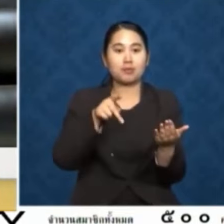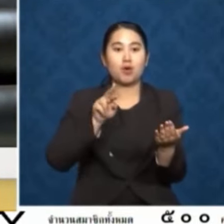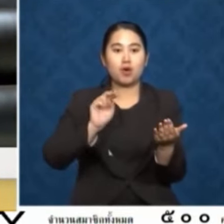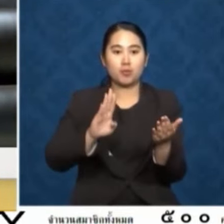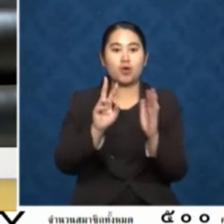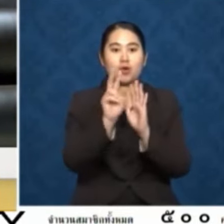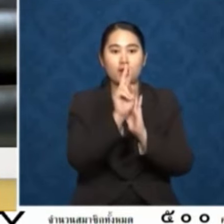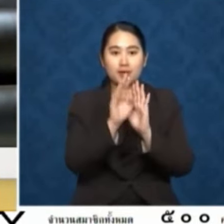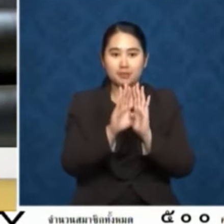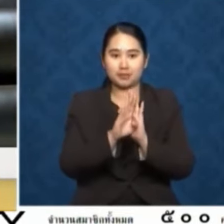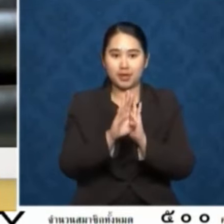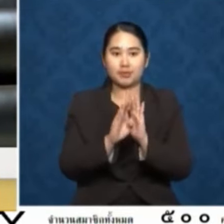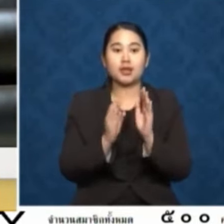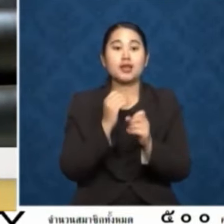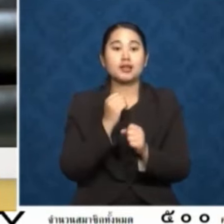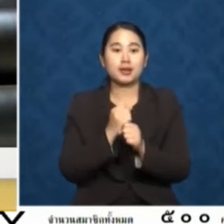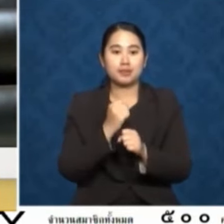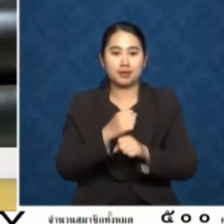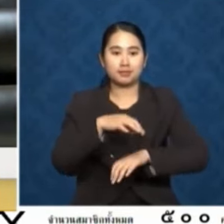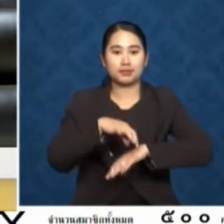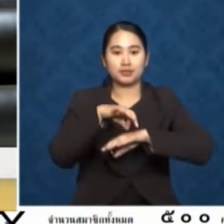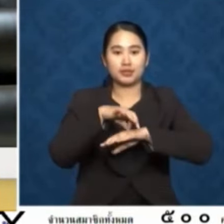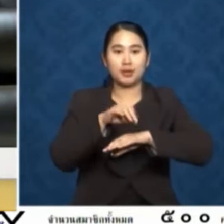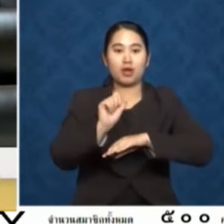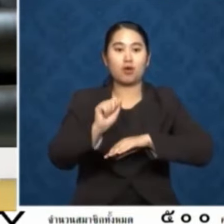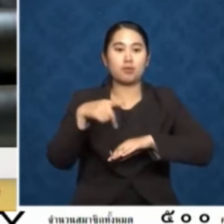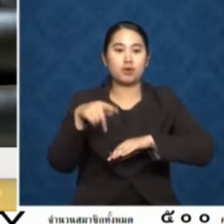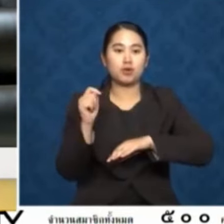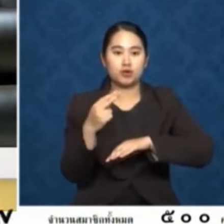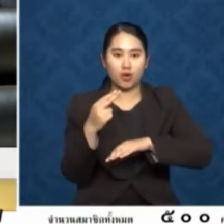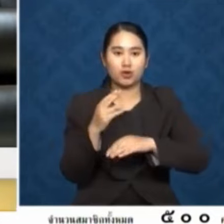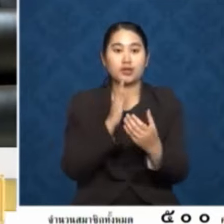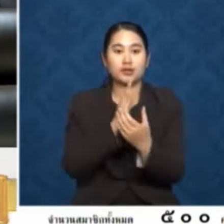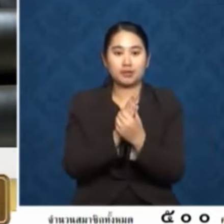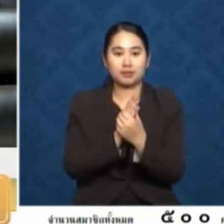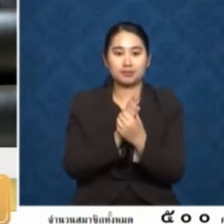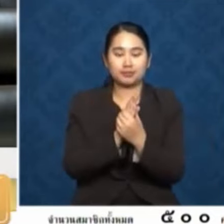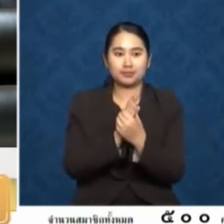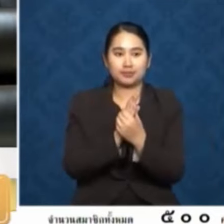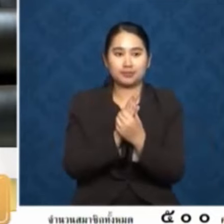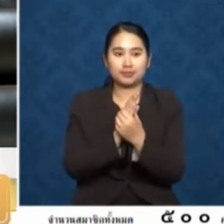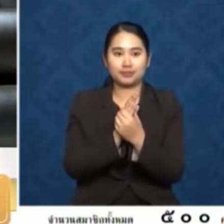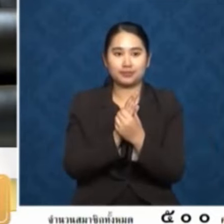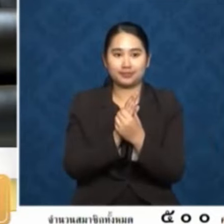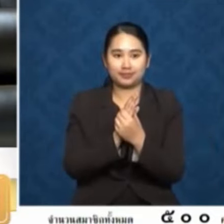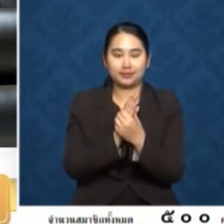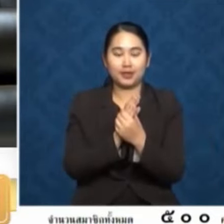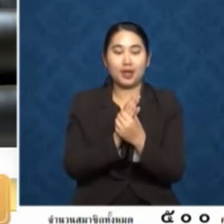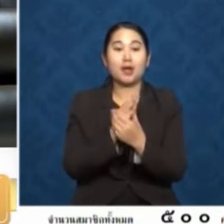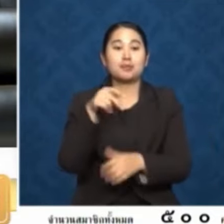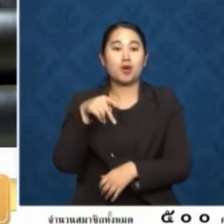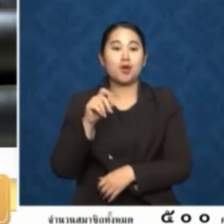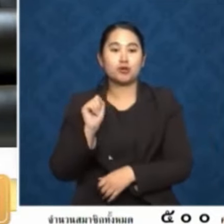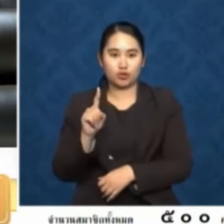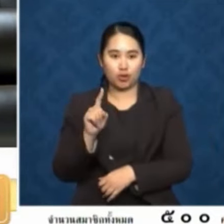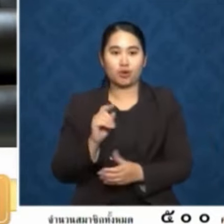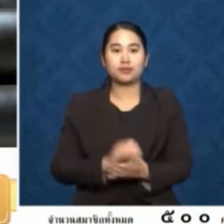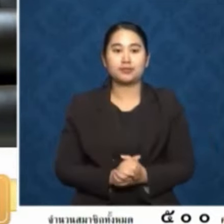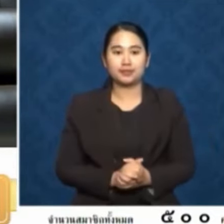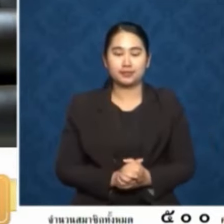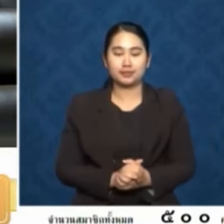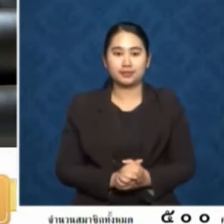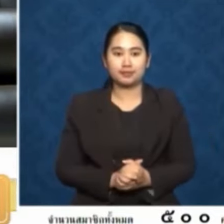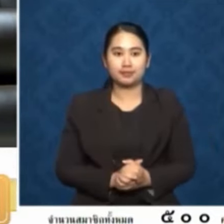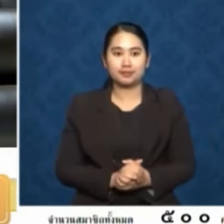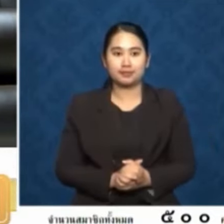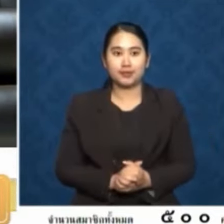ระเบียบบริหารงานบุคคลส่วนท้องถิ่นฉบับที่จุดๆและพ.ศ.จุดๆนะครับซึ่ง